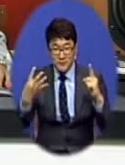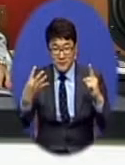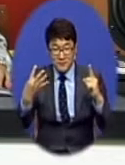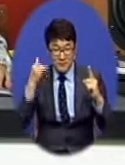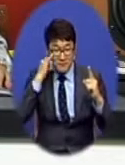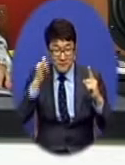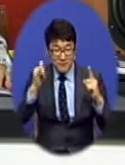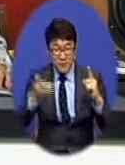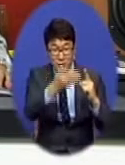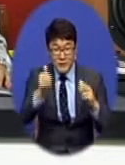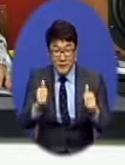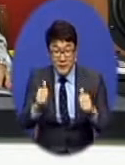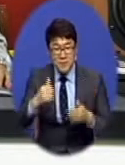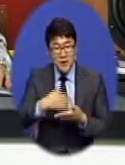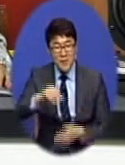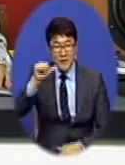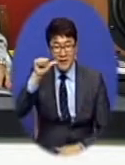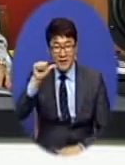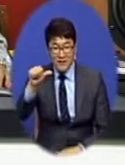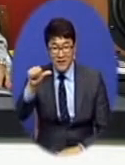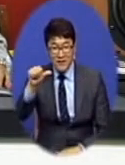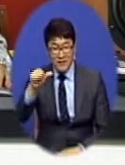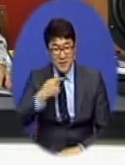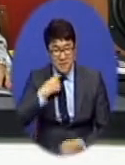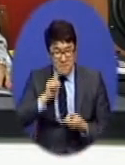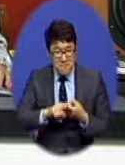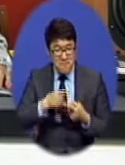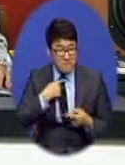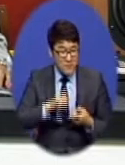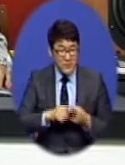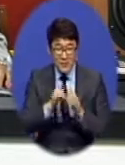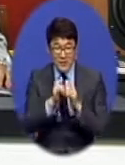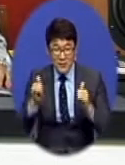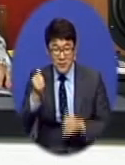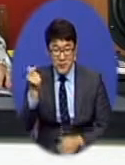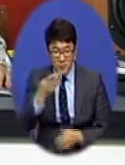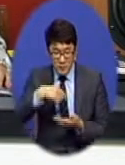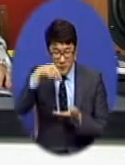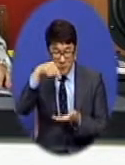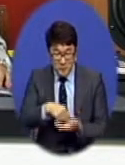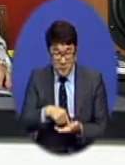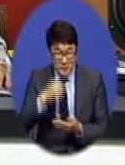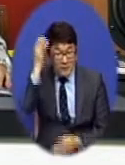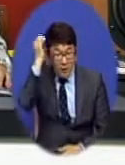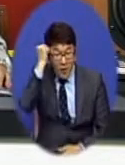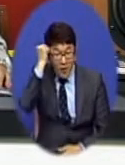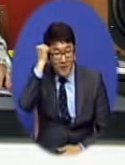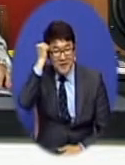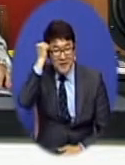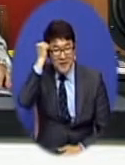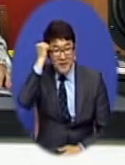060-608-1004 시청자 심사는 5번이고요. 자, 자기가 마음에 든다고 생각하는 참여자의 번호를 잘 기억해